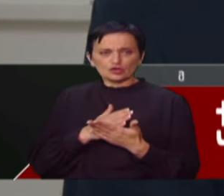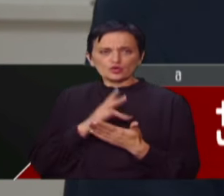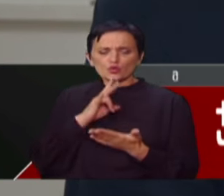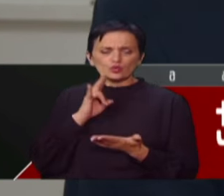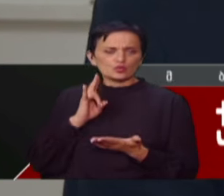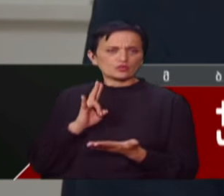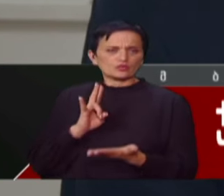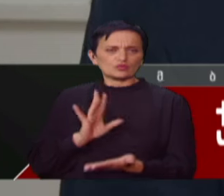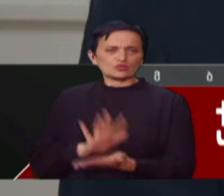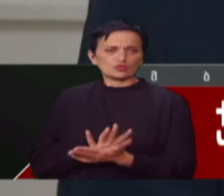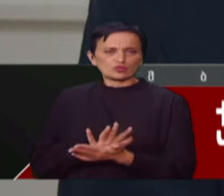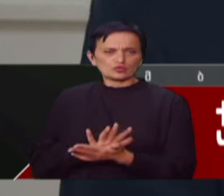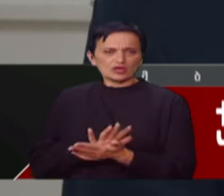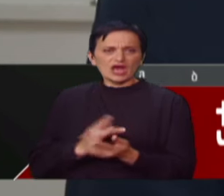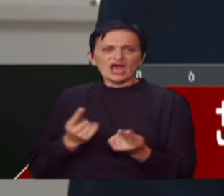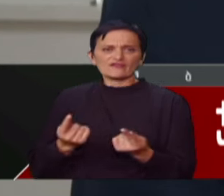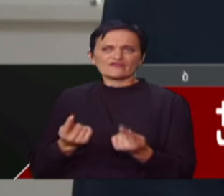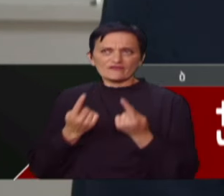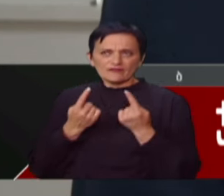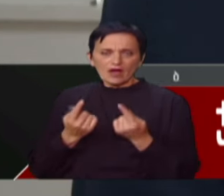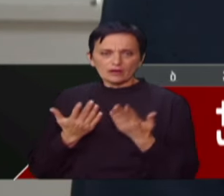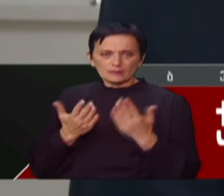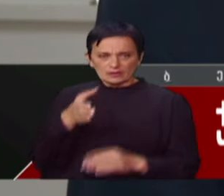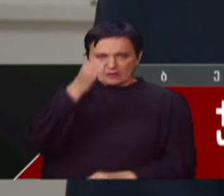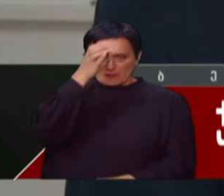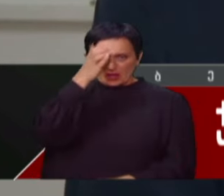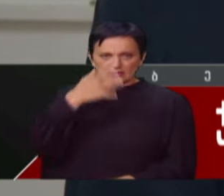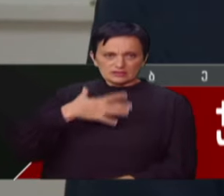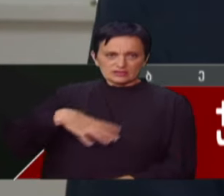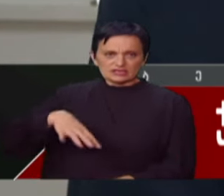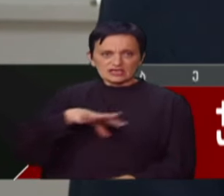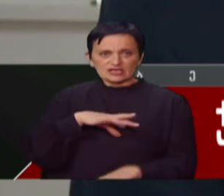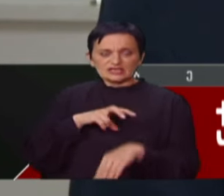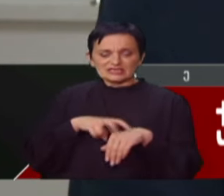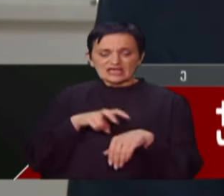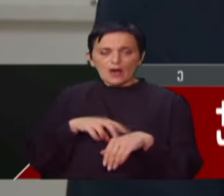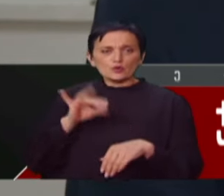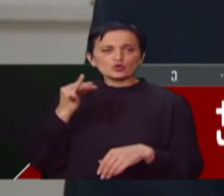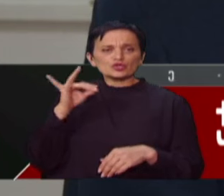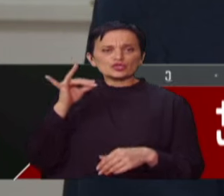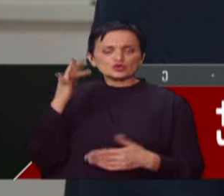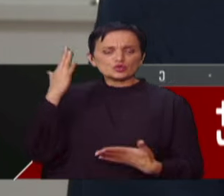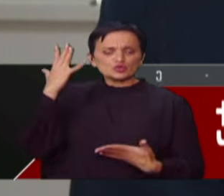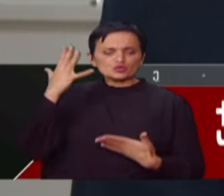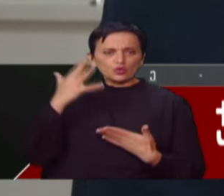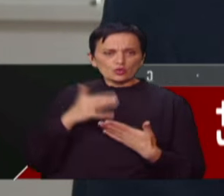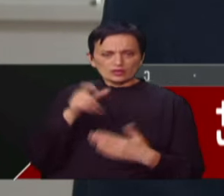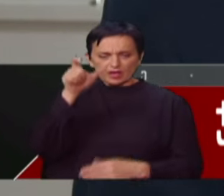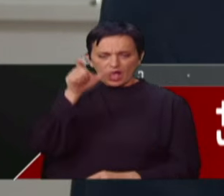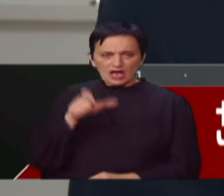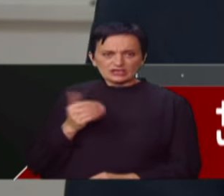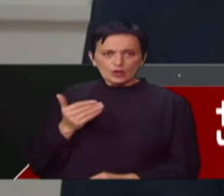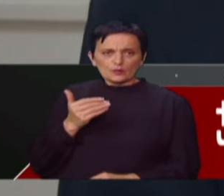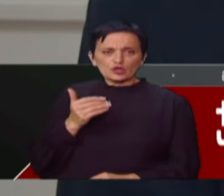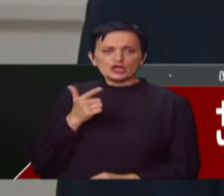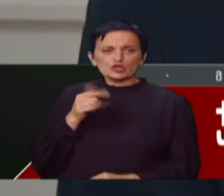ყოფილი ვებერტელა მეცნიერის საქართველოს სამედიცინო ისტორიის საფუძვლებში მყოფი ადამიანის